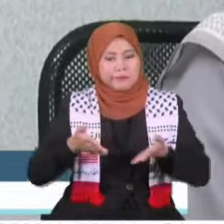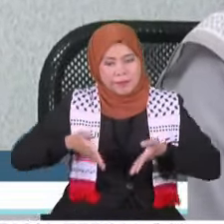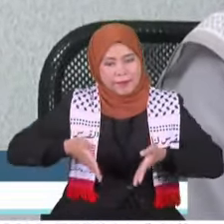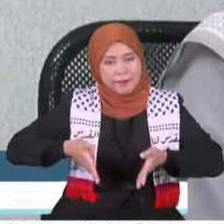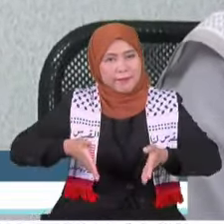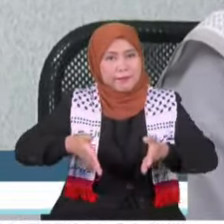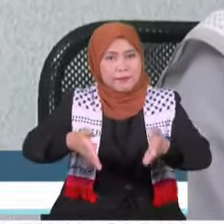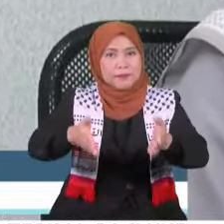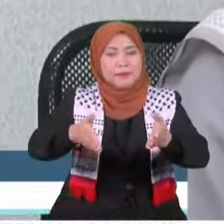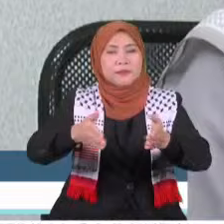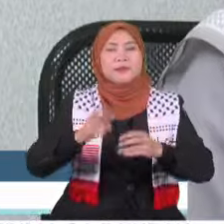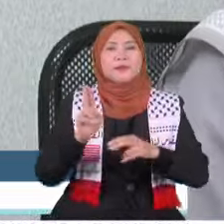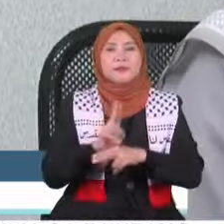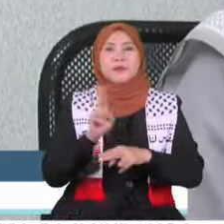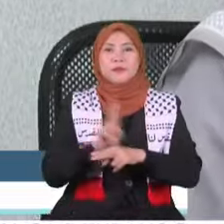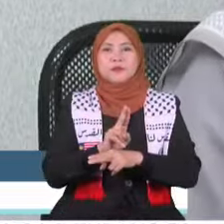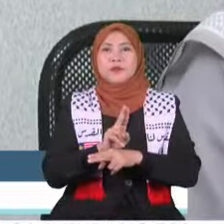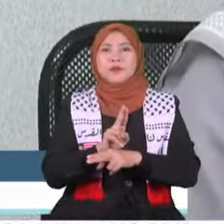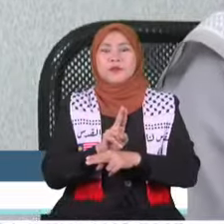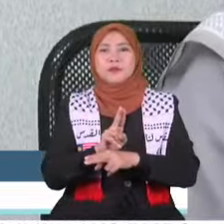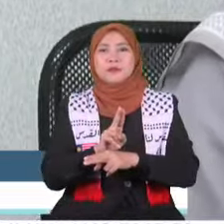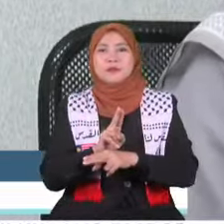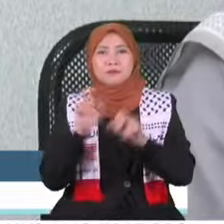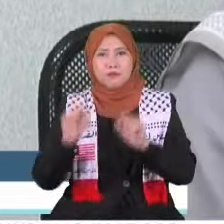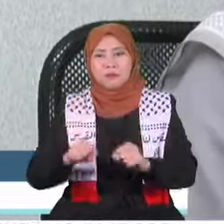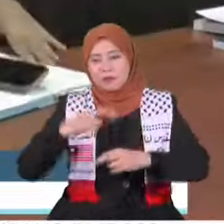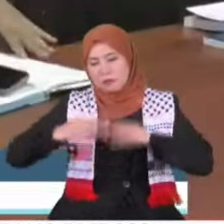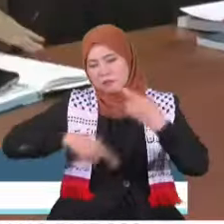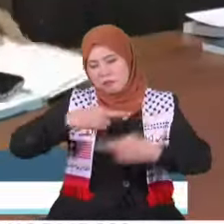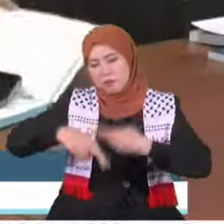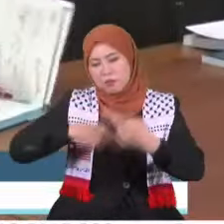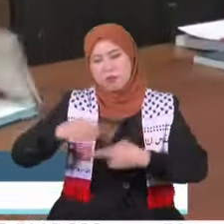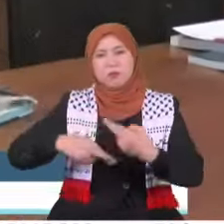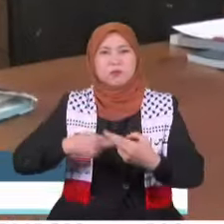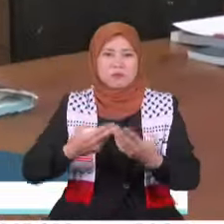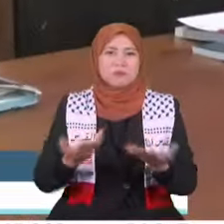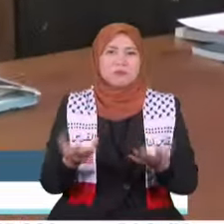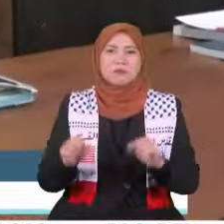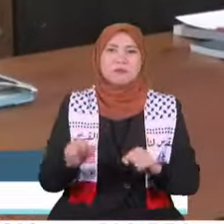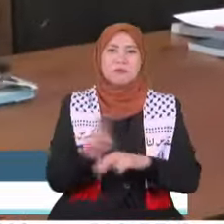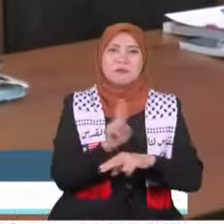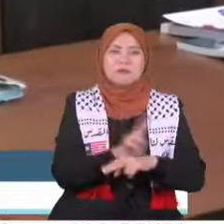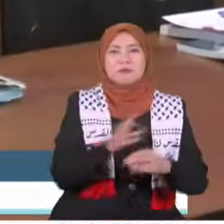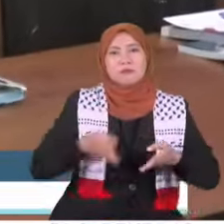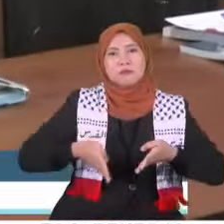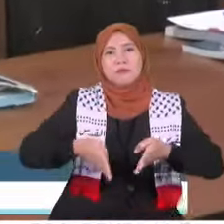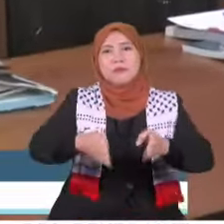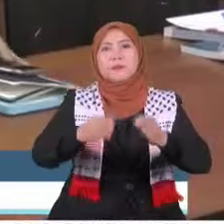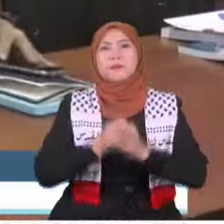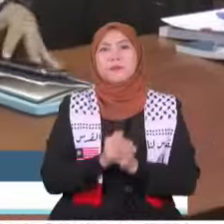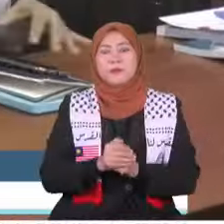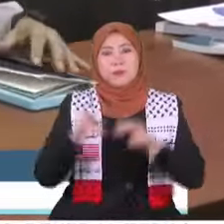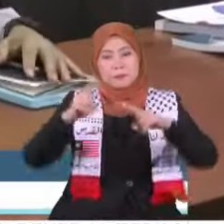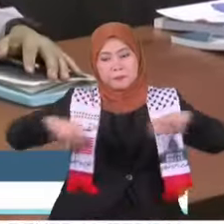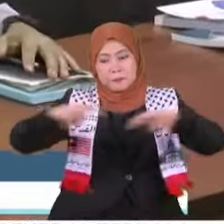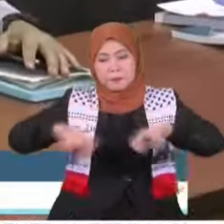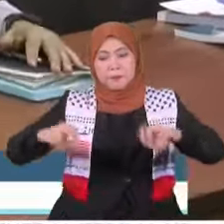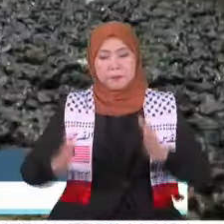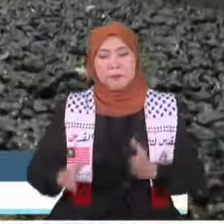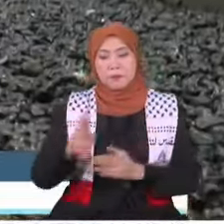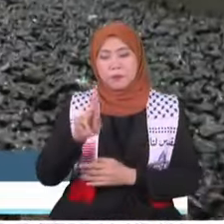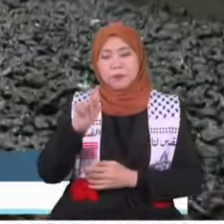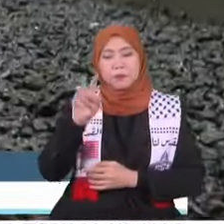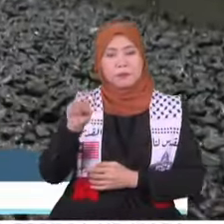raya dengan menggunakan sumber yang boleh diperbaharui lah. Ketua Kumpulan Penyelidik Pengangkutan Turapan